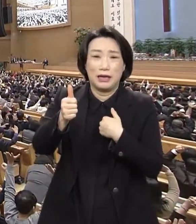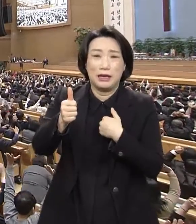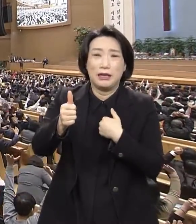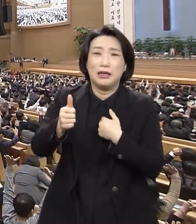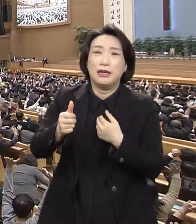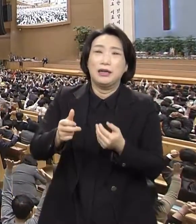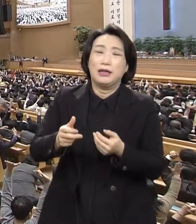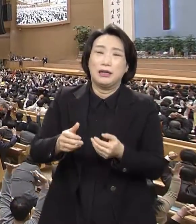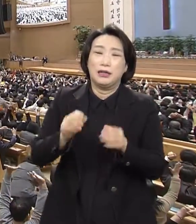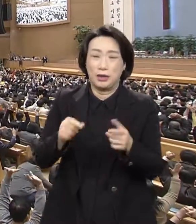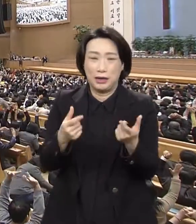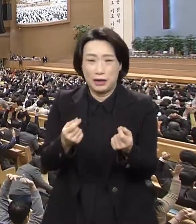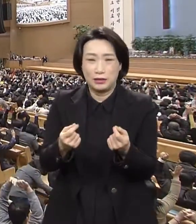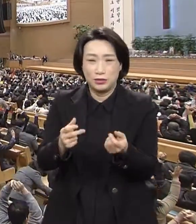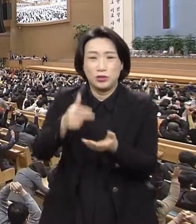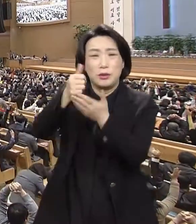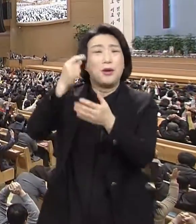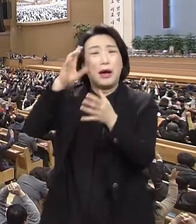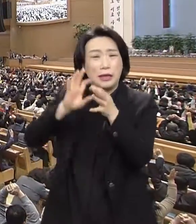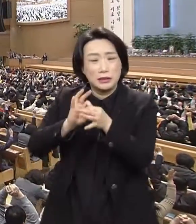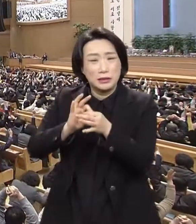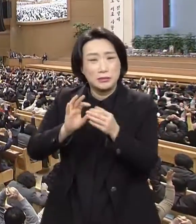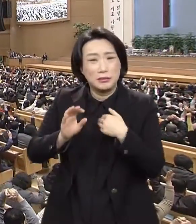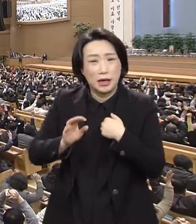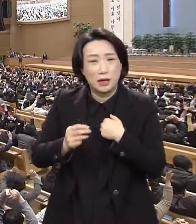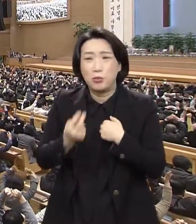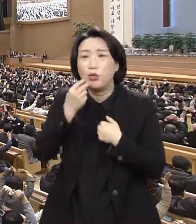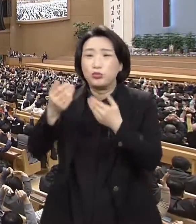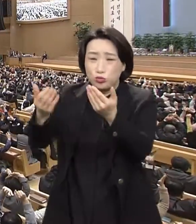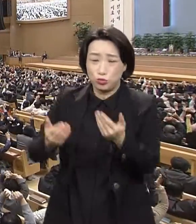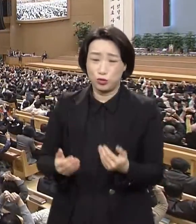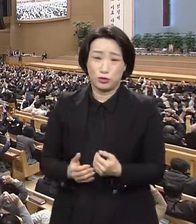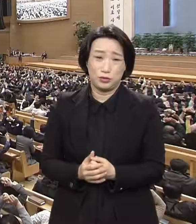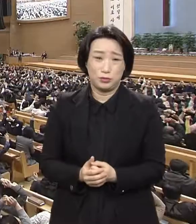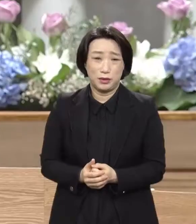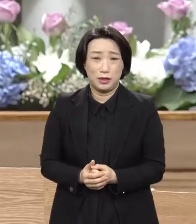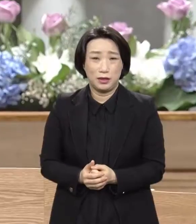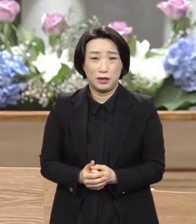주님은 나에게 이와 같은 관심사로 목숨 주셨는데,